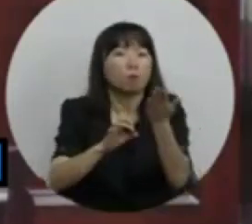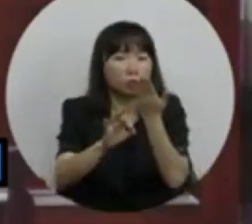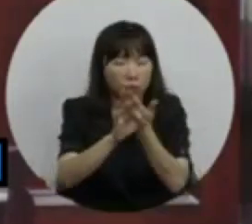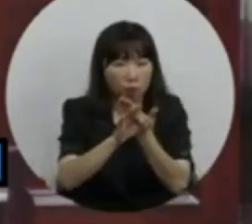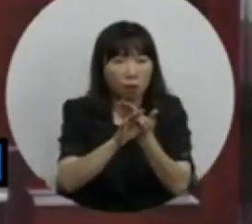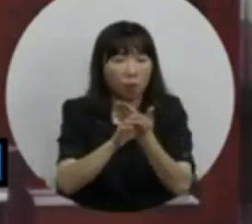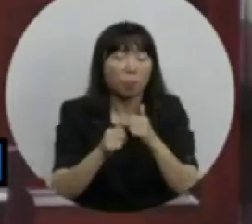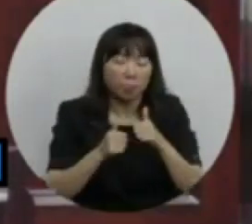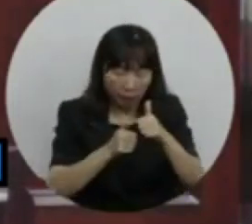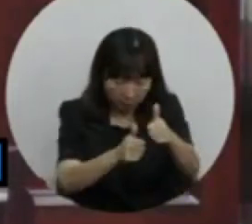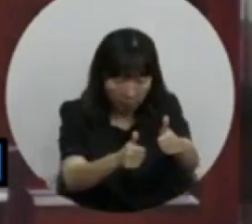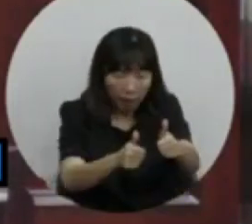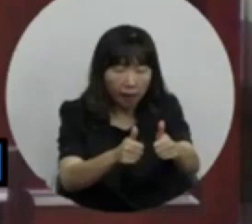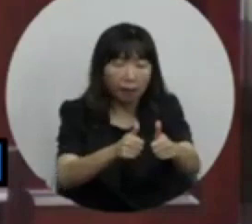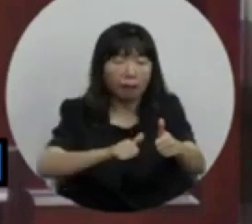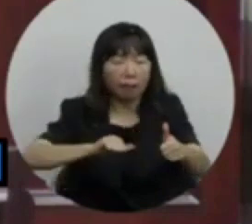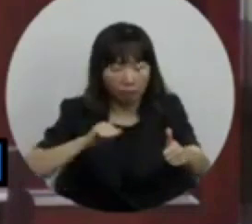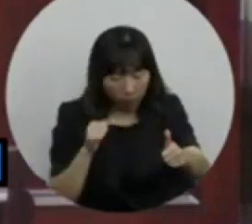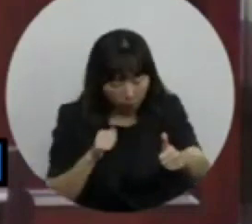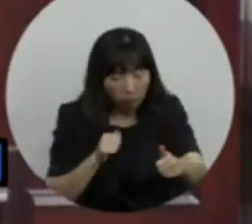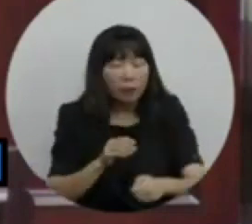것입니다. 그렇지만은